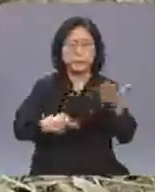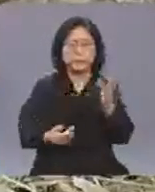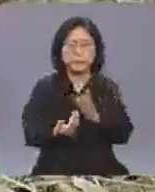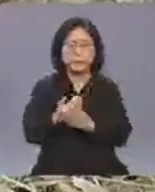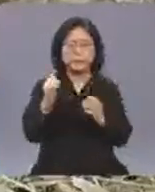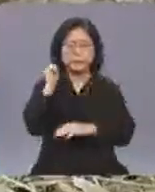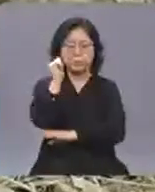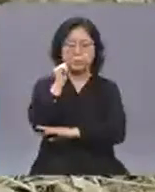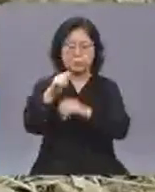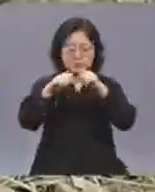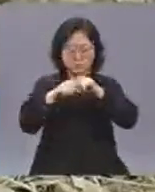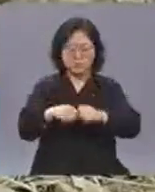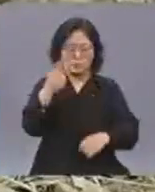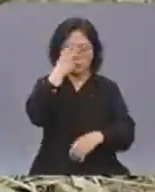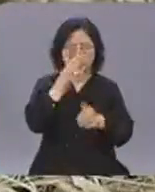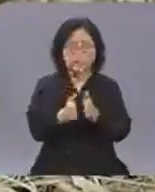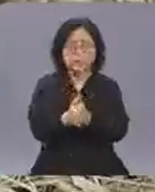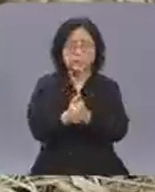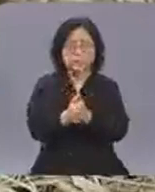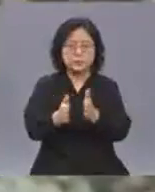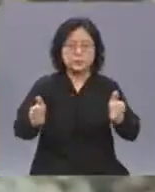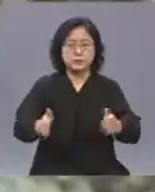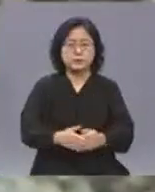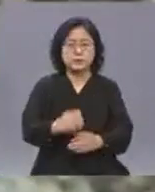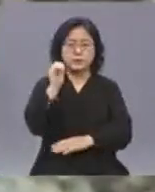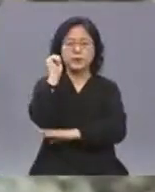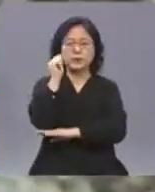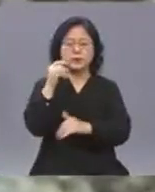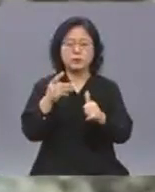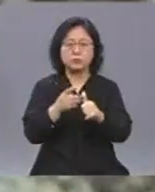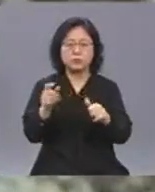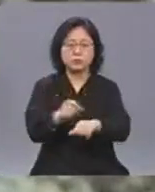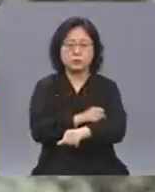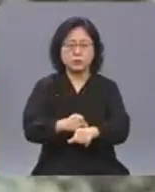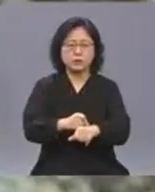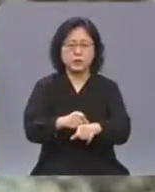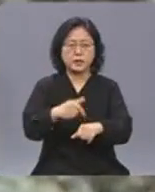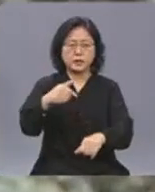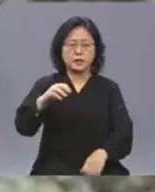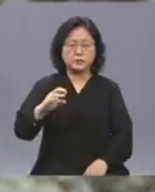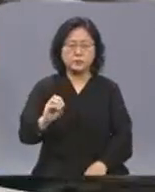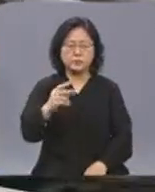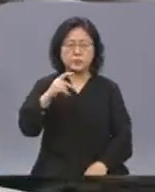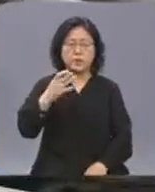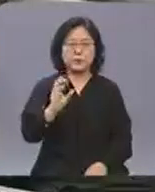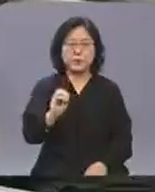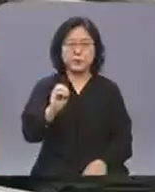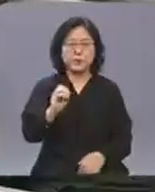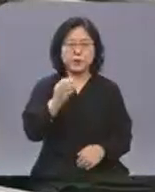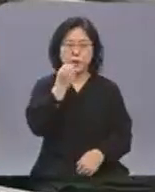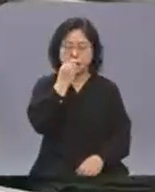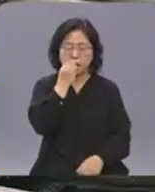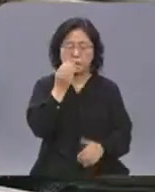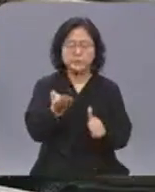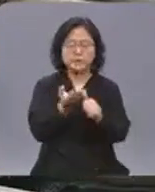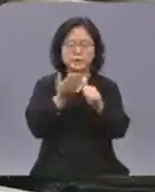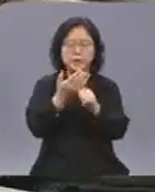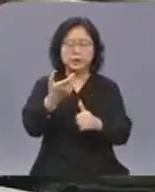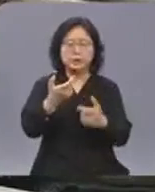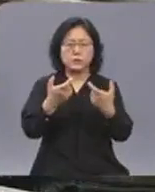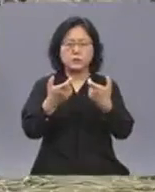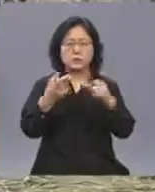영암군이 정밀조사에 착수했습니다 영암군은 특히 금정면에 대봉감 재배변적 65%